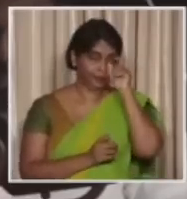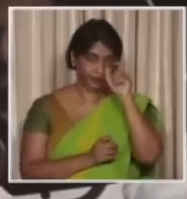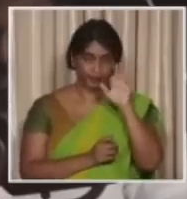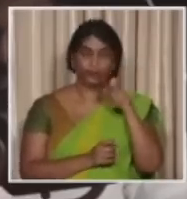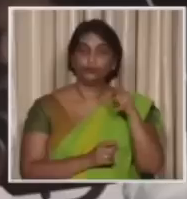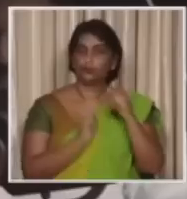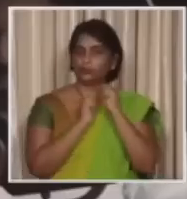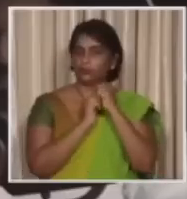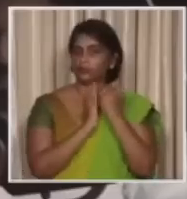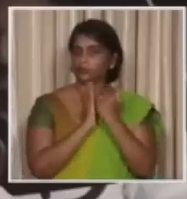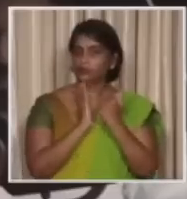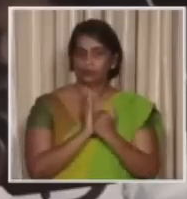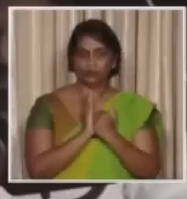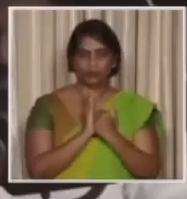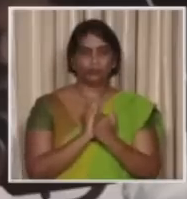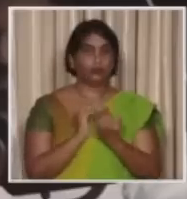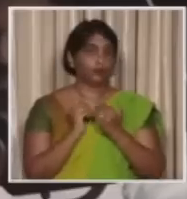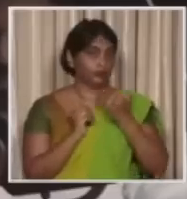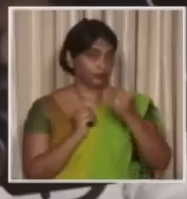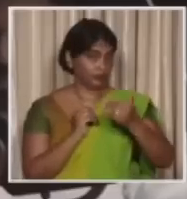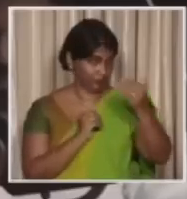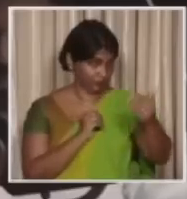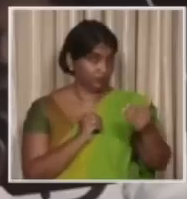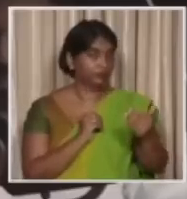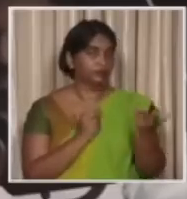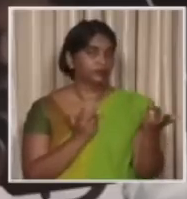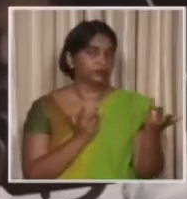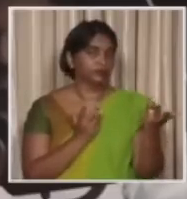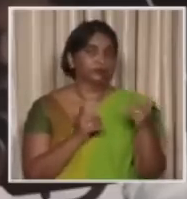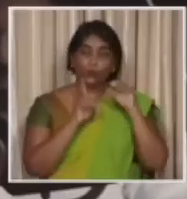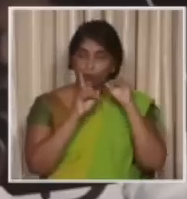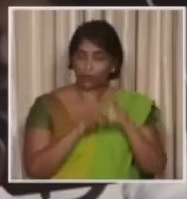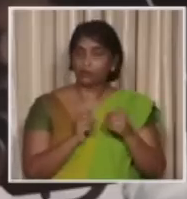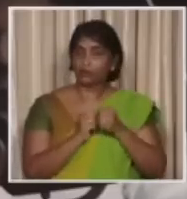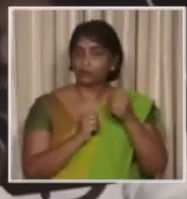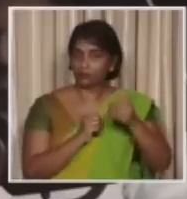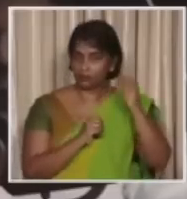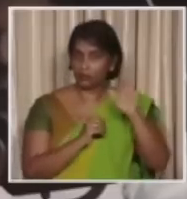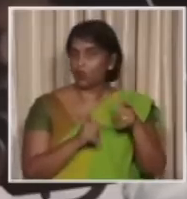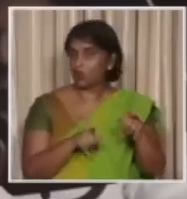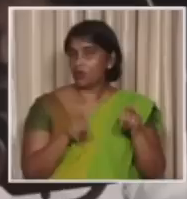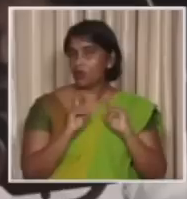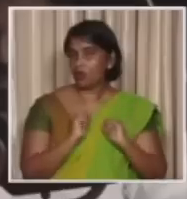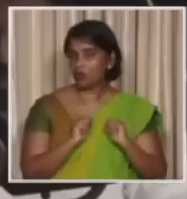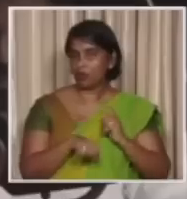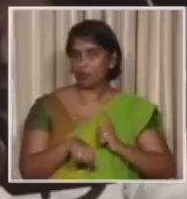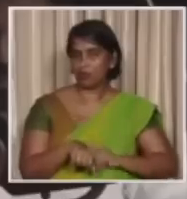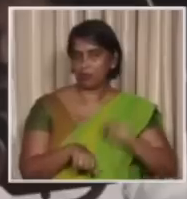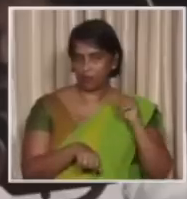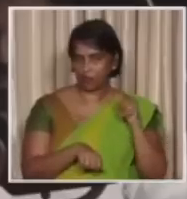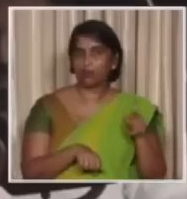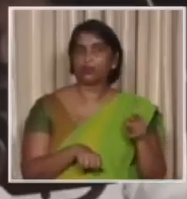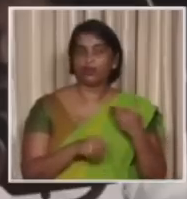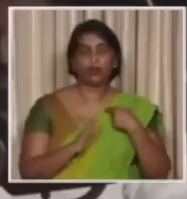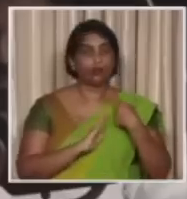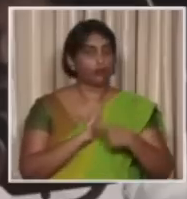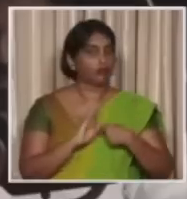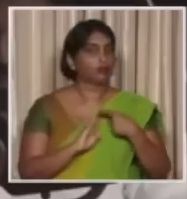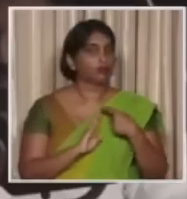මේ වැඩපිළිවෙල අපි ඉදිරියට ගෙන යනවාද. එසේ ගෙන යනවා නම් කොයි විදිය අවදානමකට අපේ